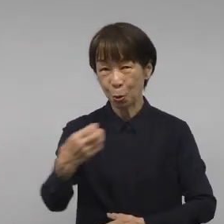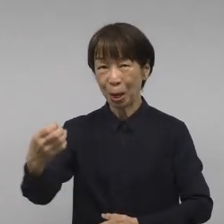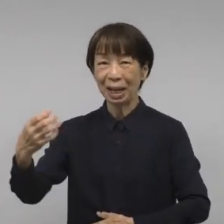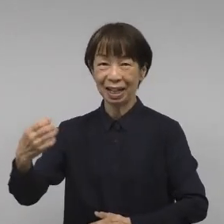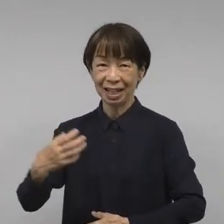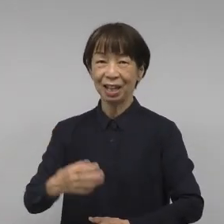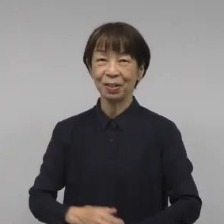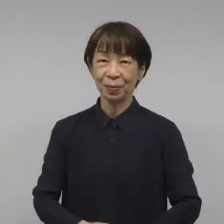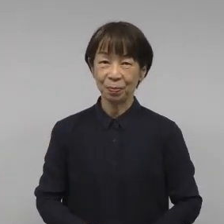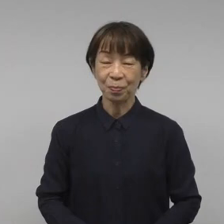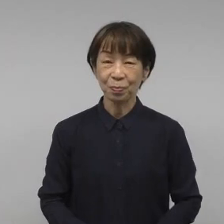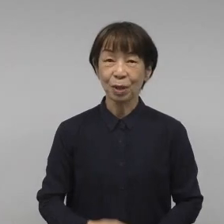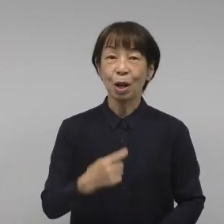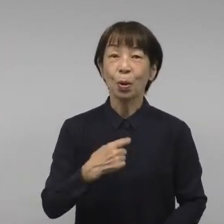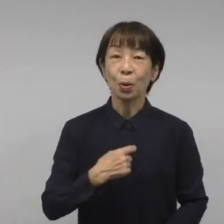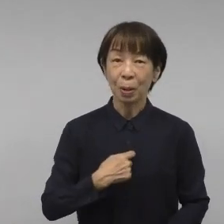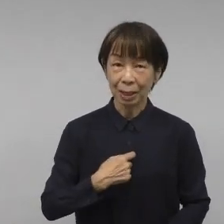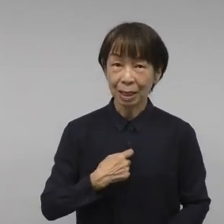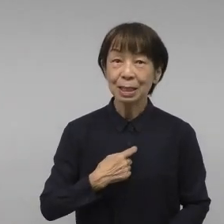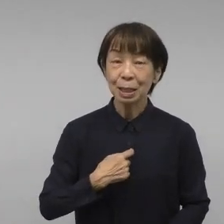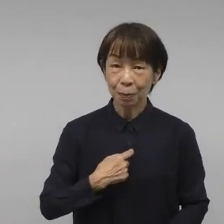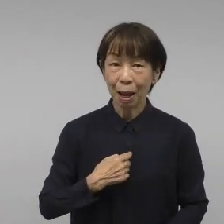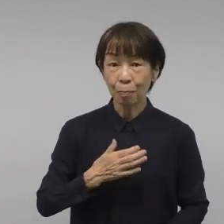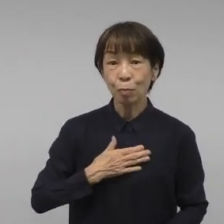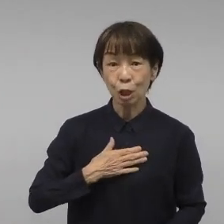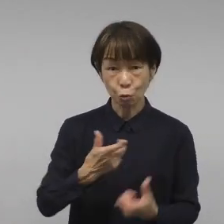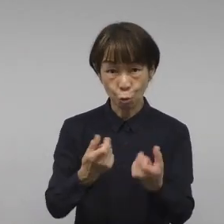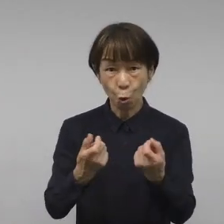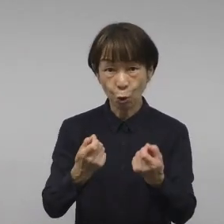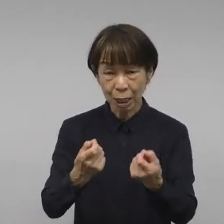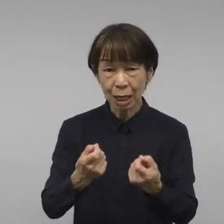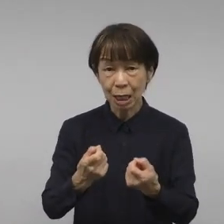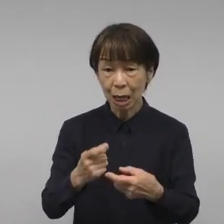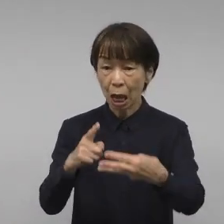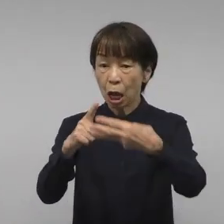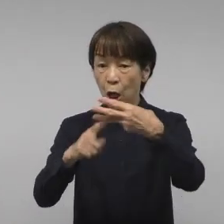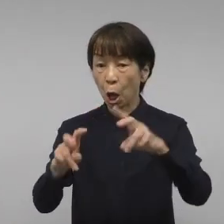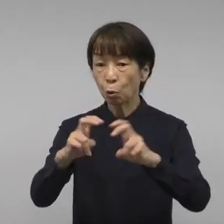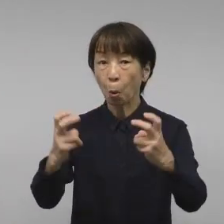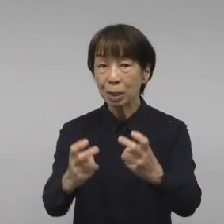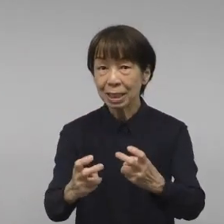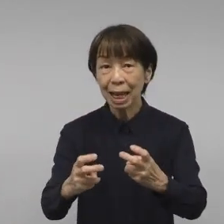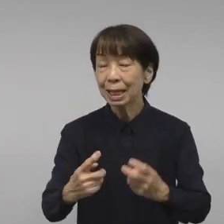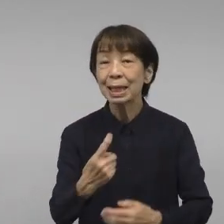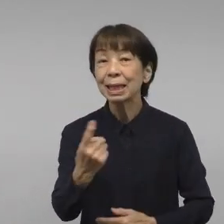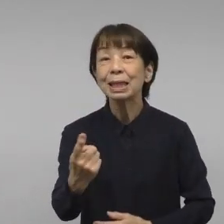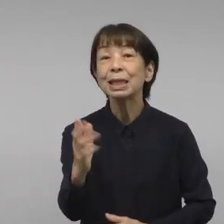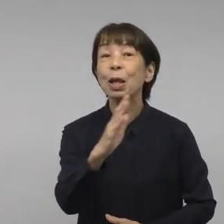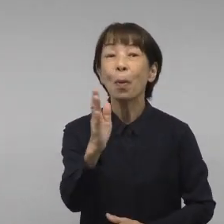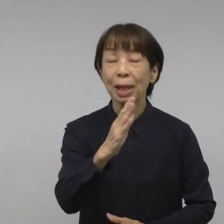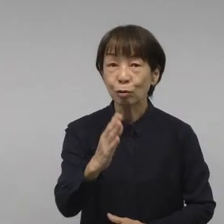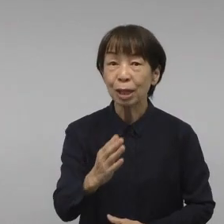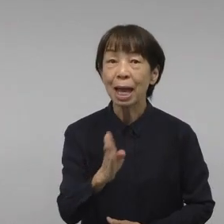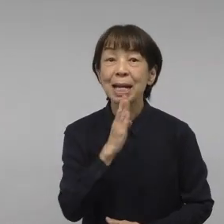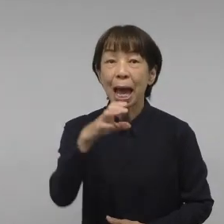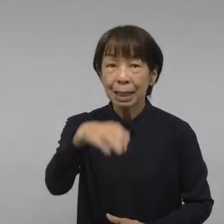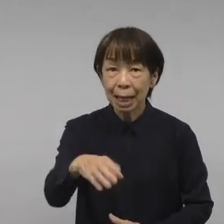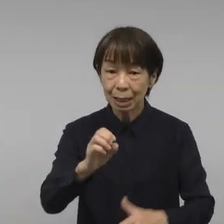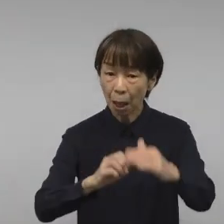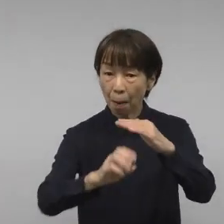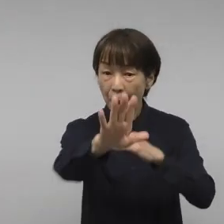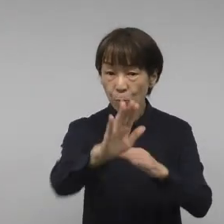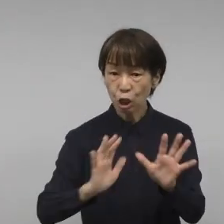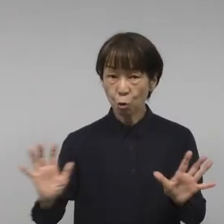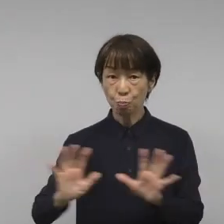でございます。私はご存知通り甲子園に行けずに現地でパブリックビューイング見てたわけですが、パブリックビューイングについ